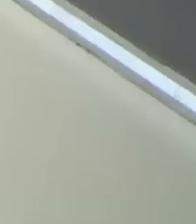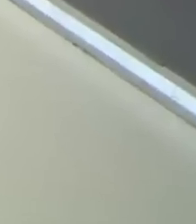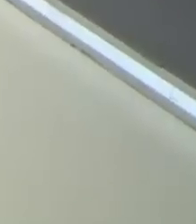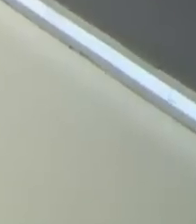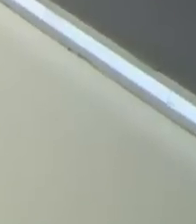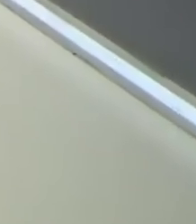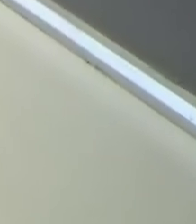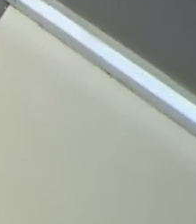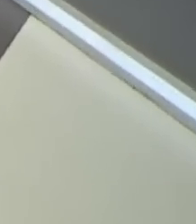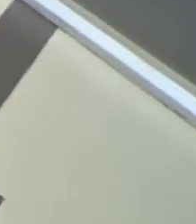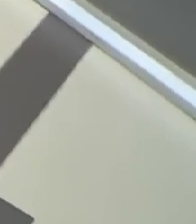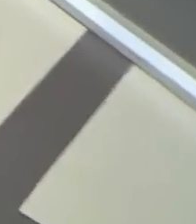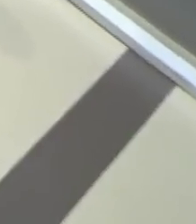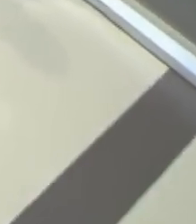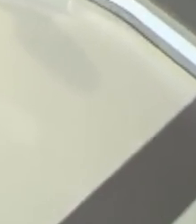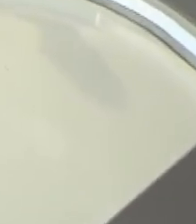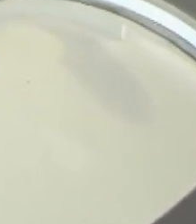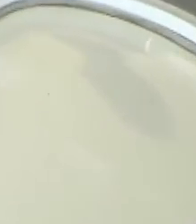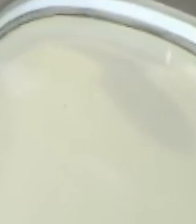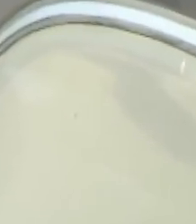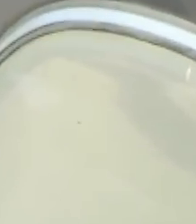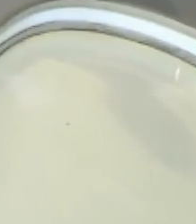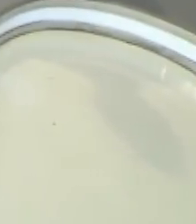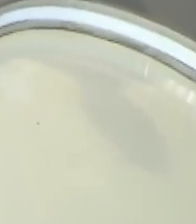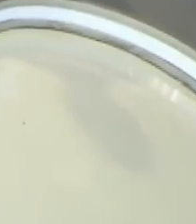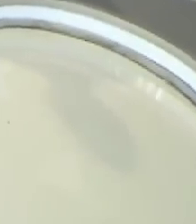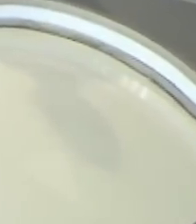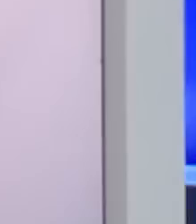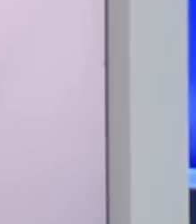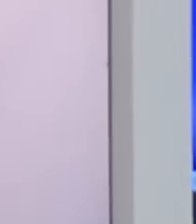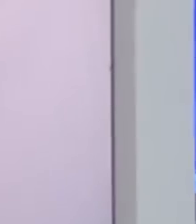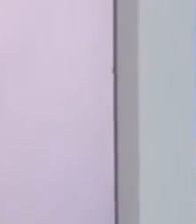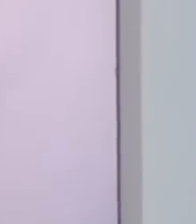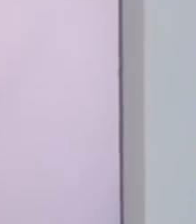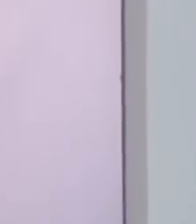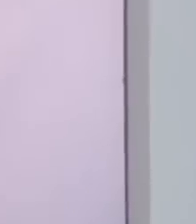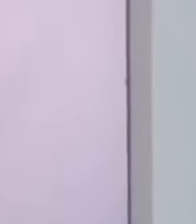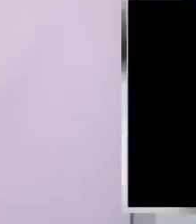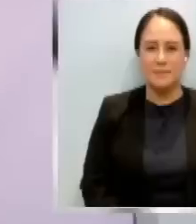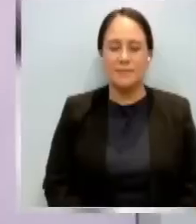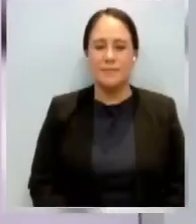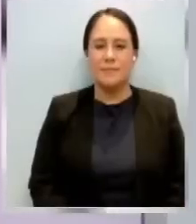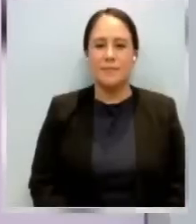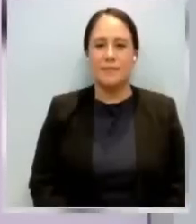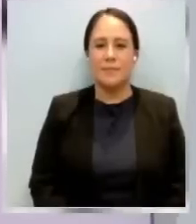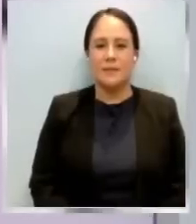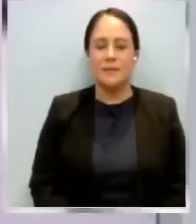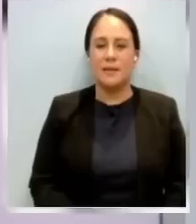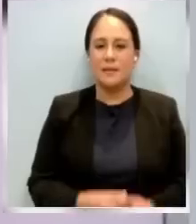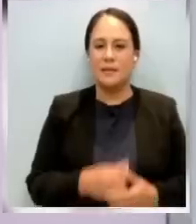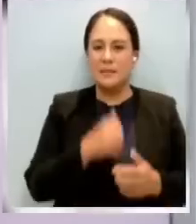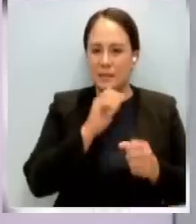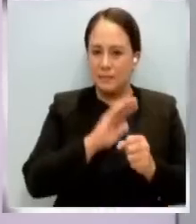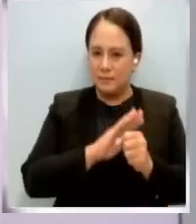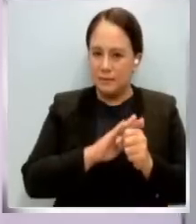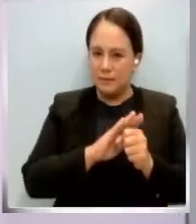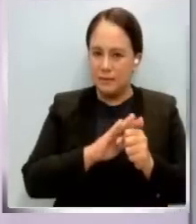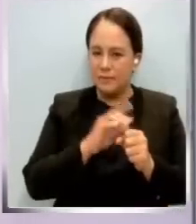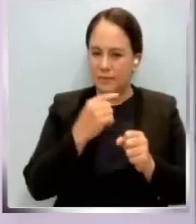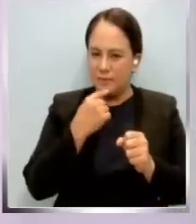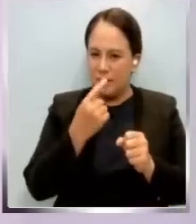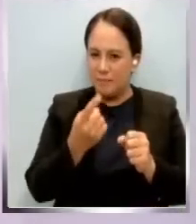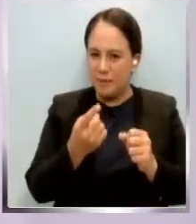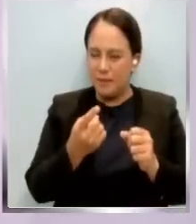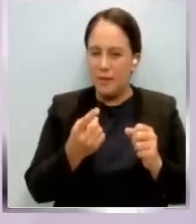Magandang gabi po, Luzon, Visayas at Mindanao. Hindi na sapat lang ang kasabihan para